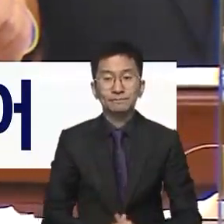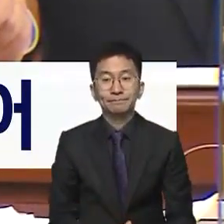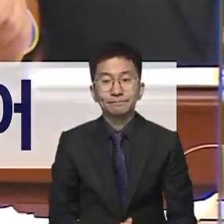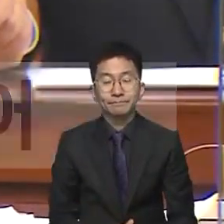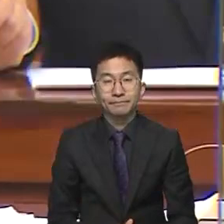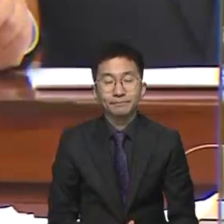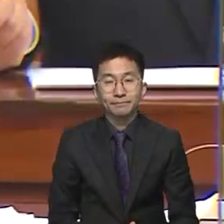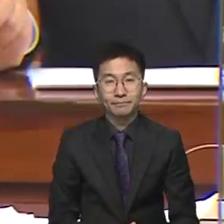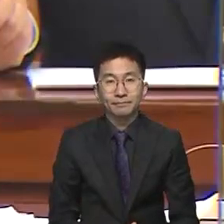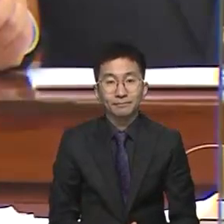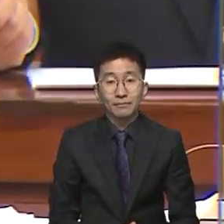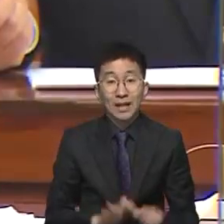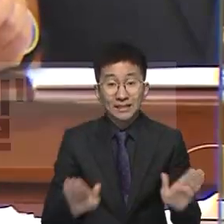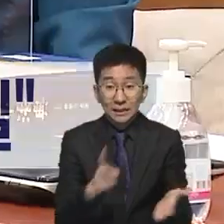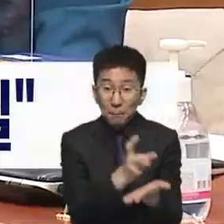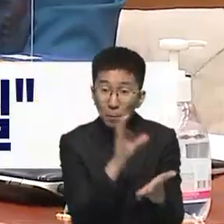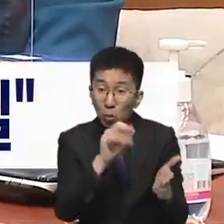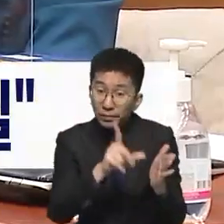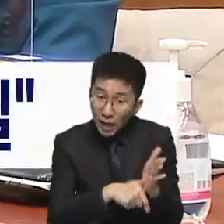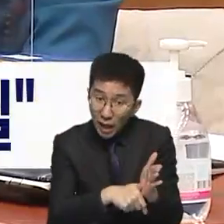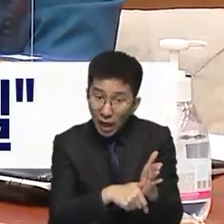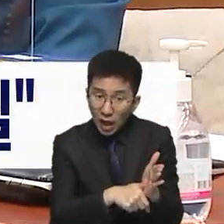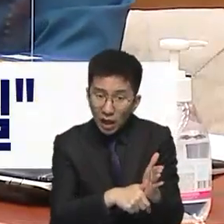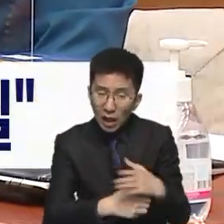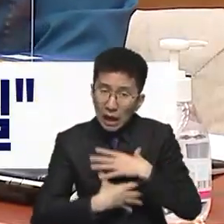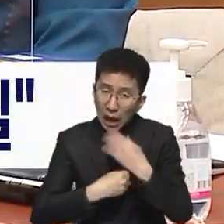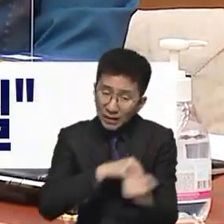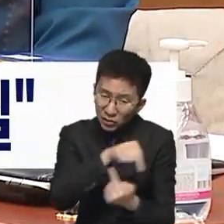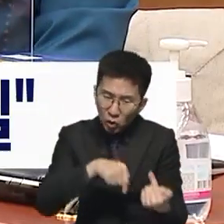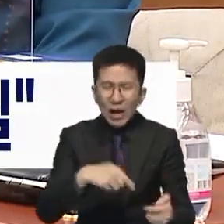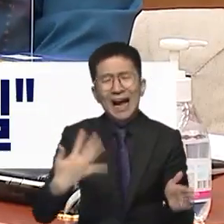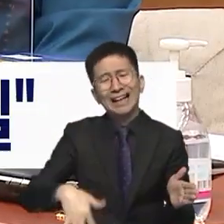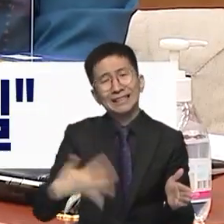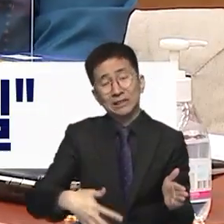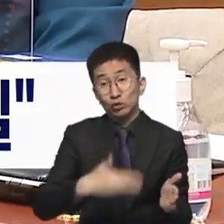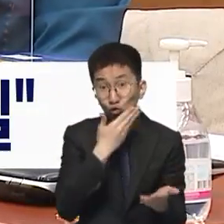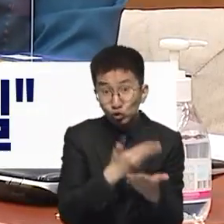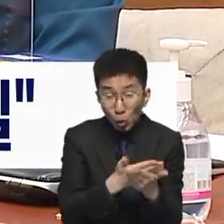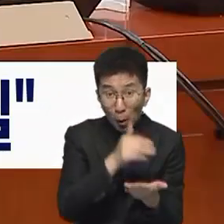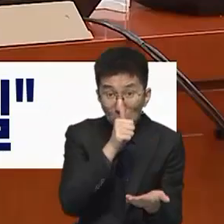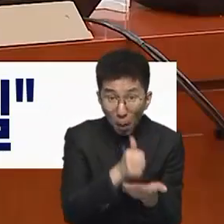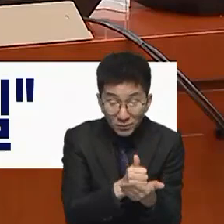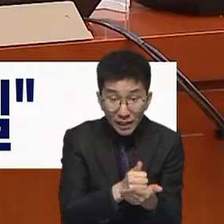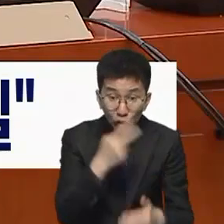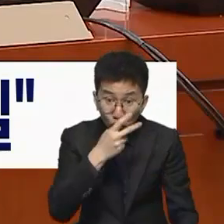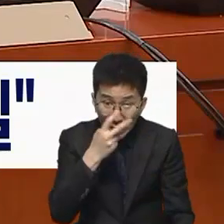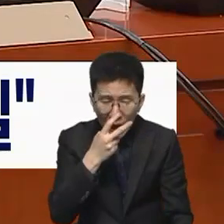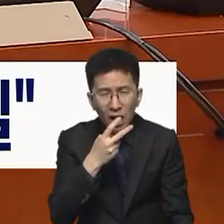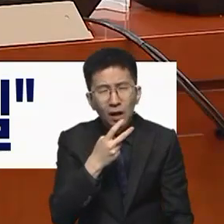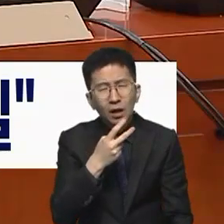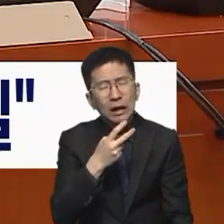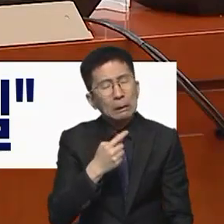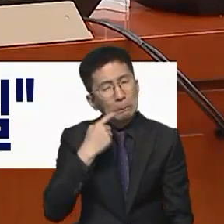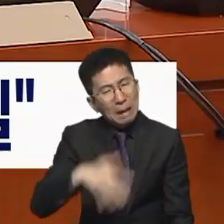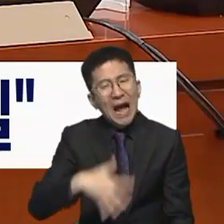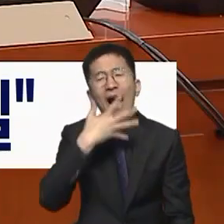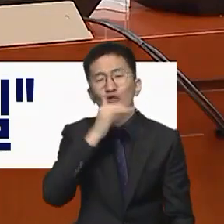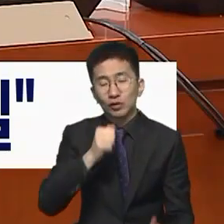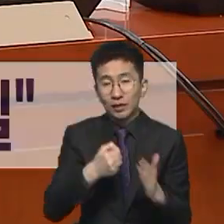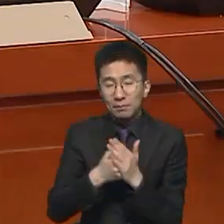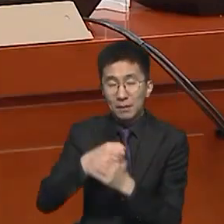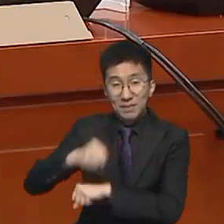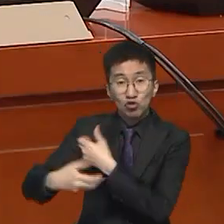읽어내려갔습니다. 현행 제도가 제대로 안착하지 않았고 중요 범죄 수사가 부실해질 수 있다며 민주당 법안에